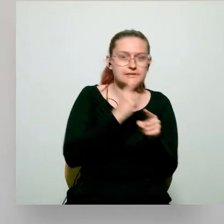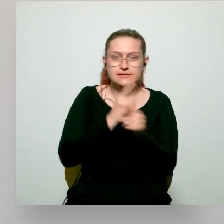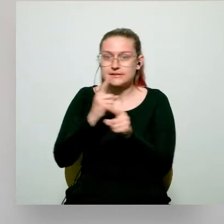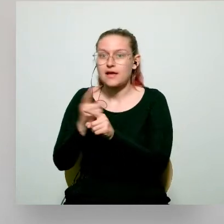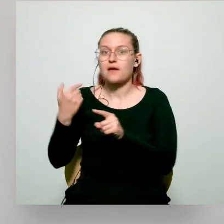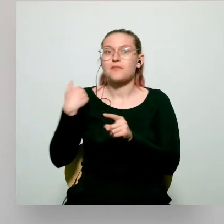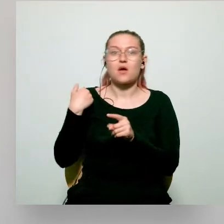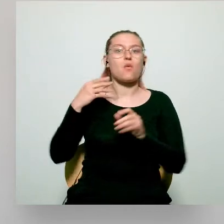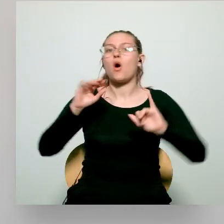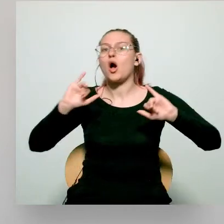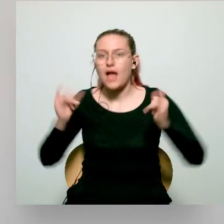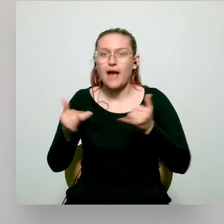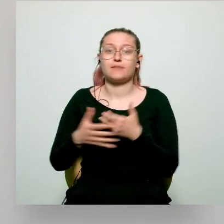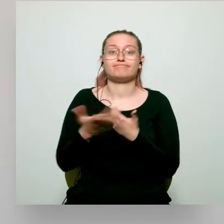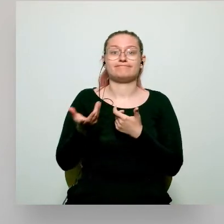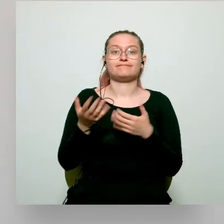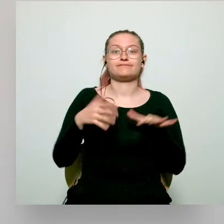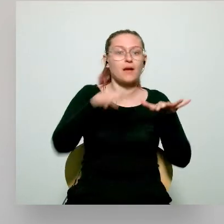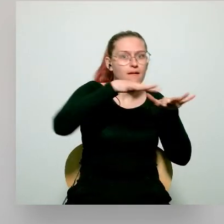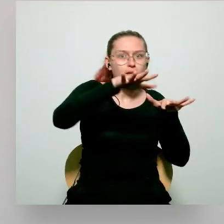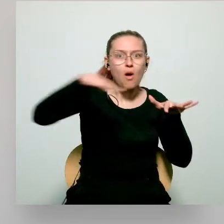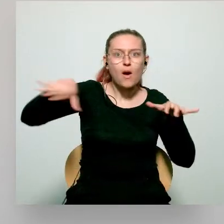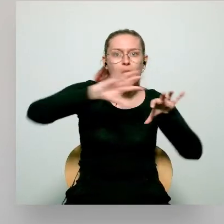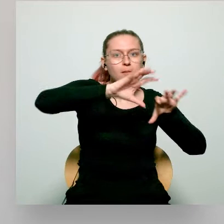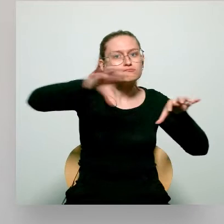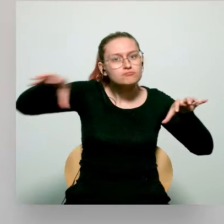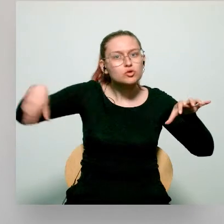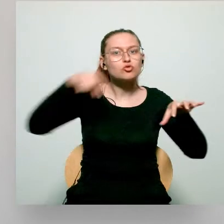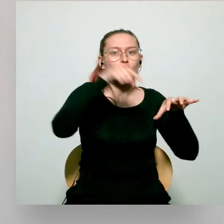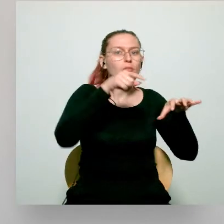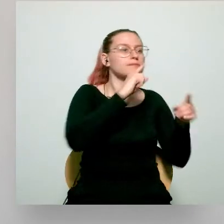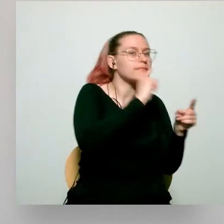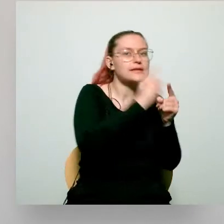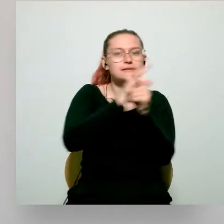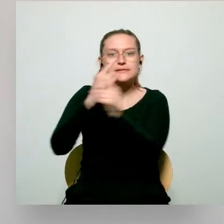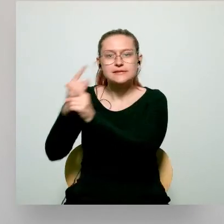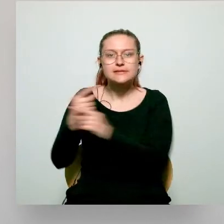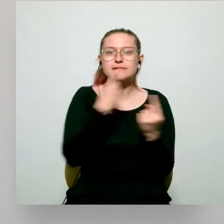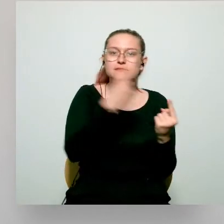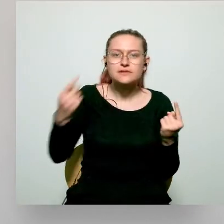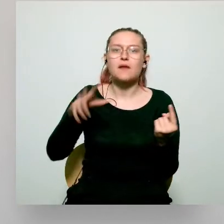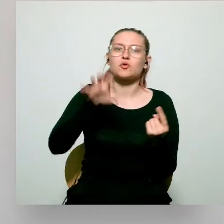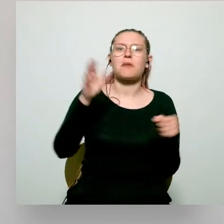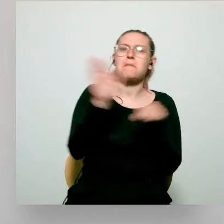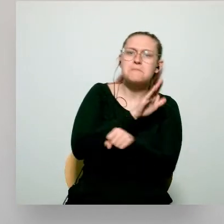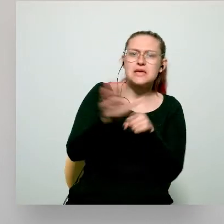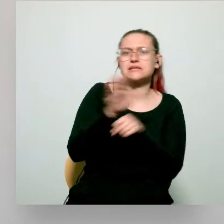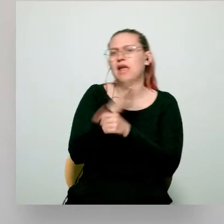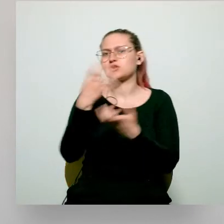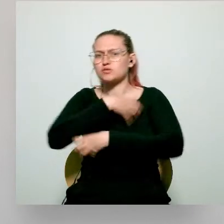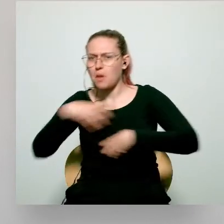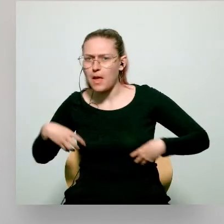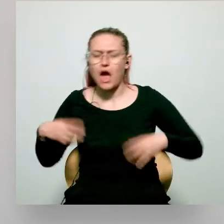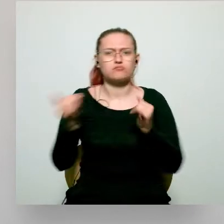to armii, jak i polityki, jak i spraw gospodarczych, przedsiębiorczości, biznesu, to umożliwiło